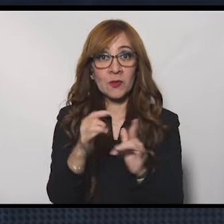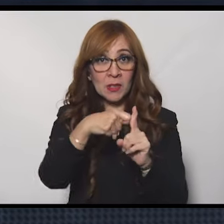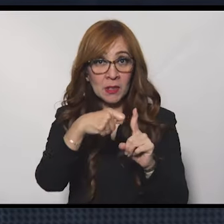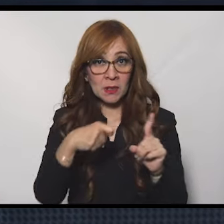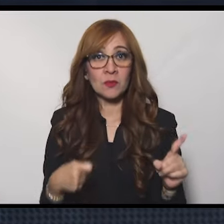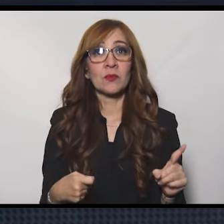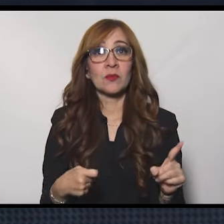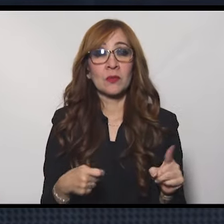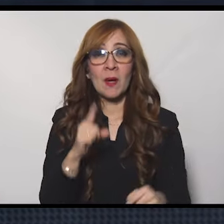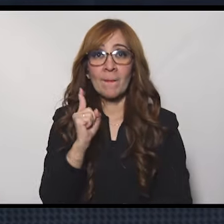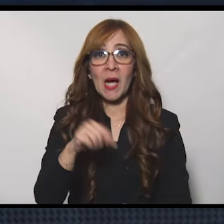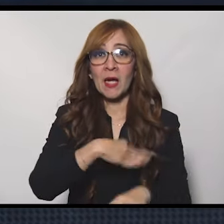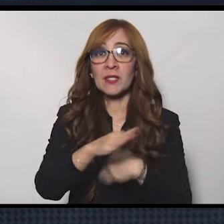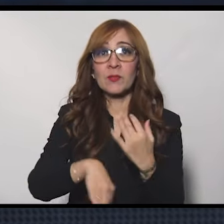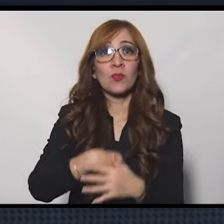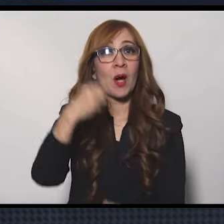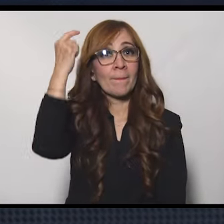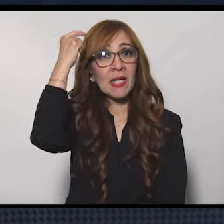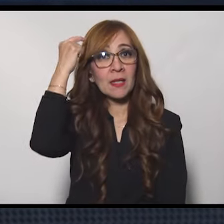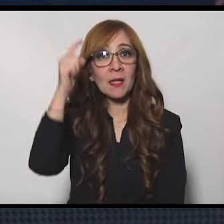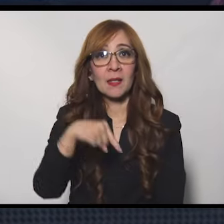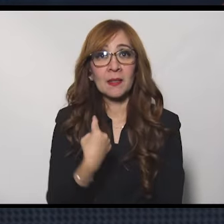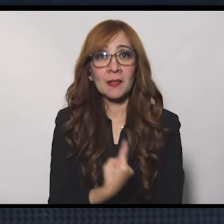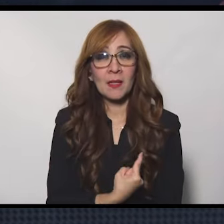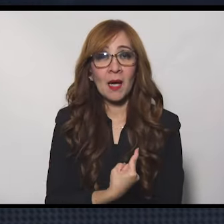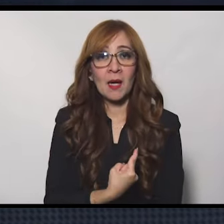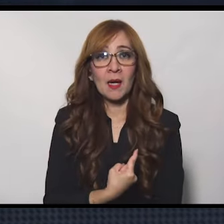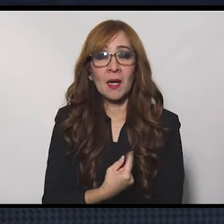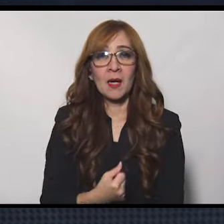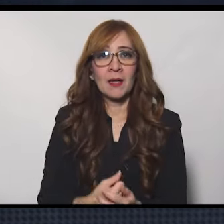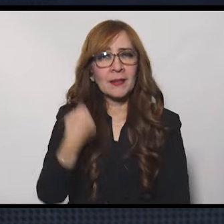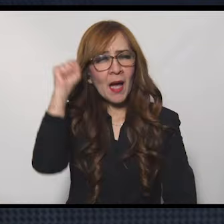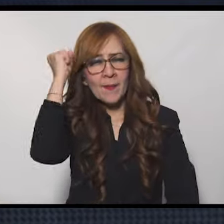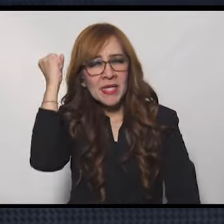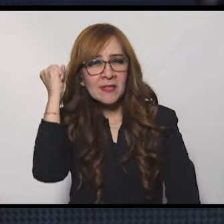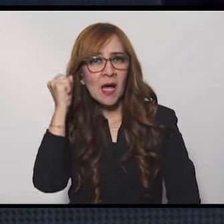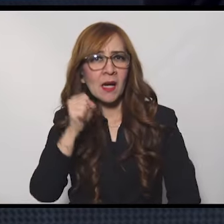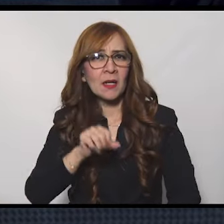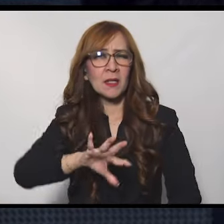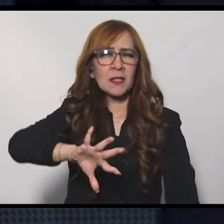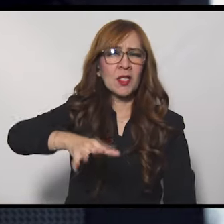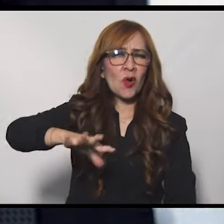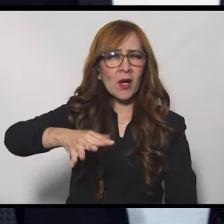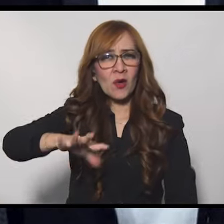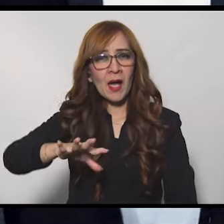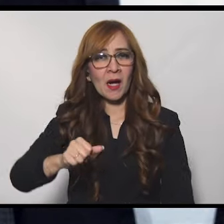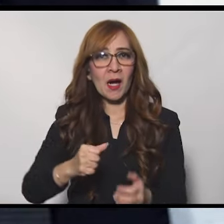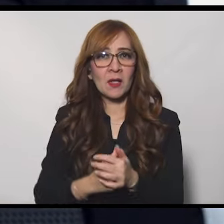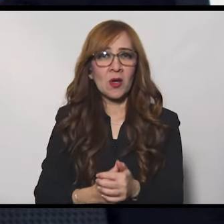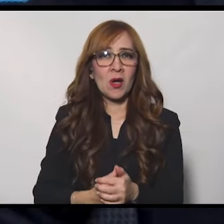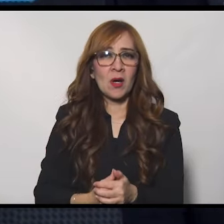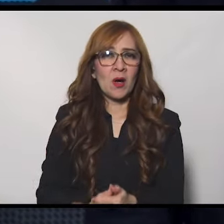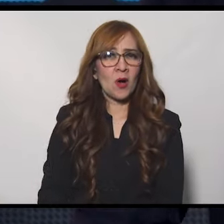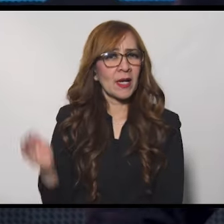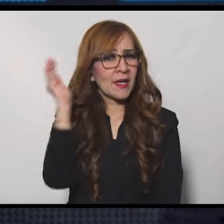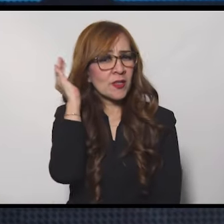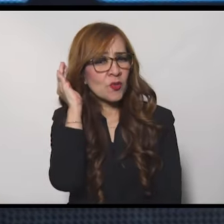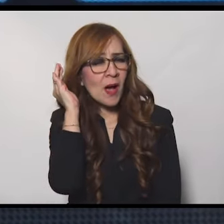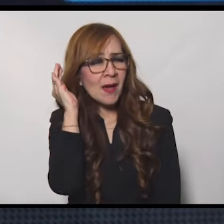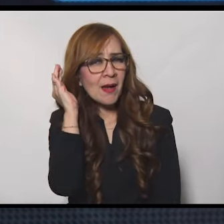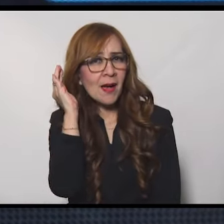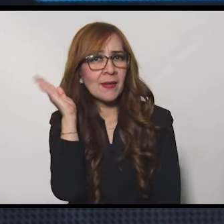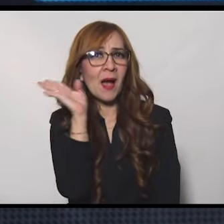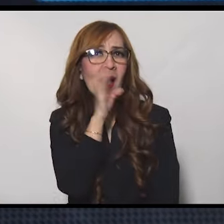Kristus. Maka setiap pikiran-pikiran kita tidak akan mudah digoyahkan oleh suara-suara yang berisik di luar.